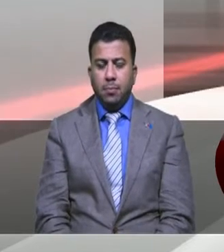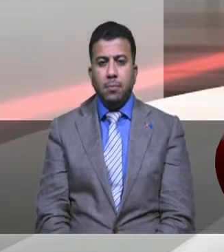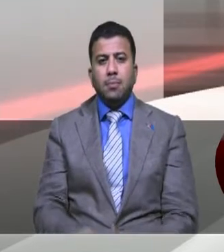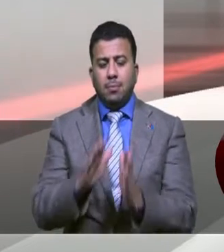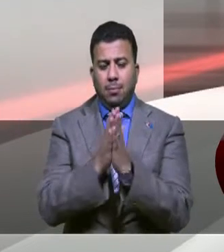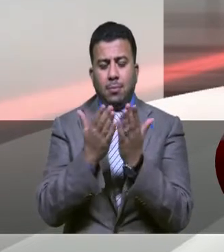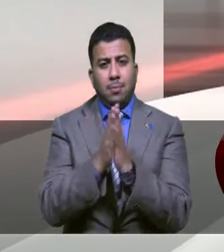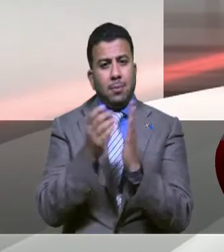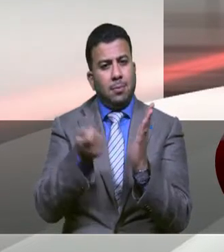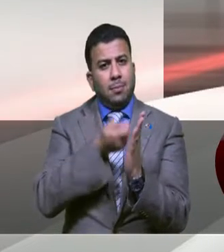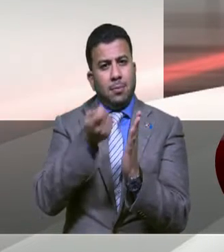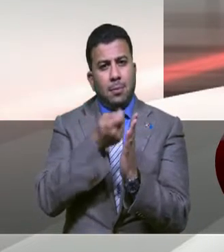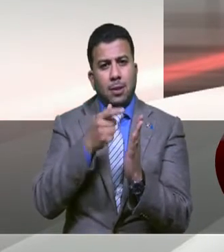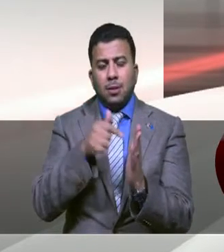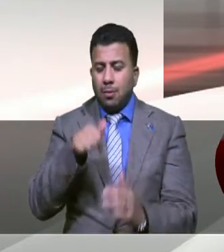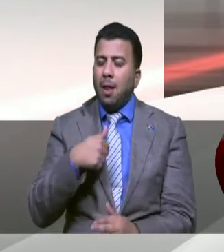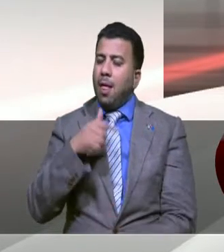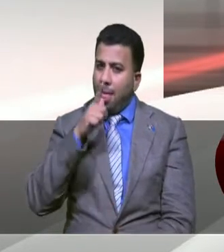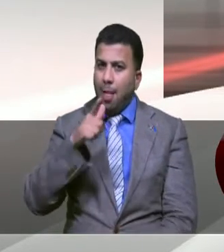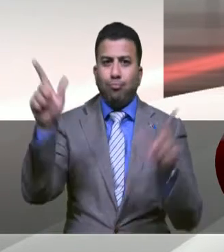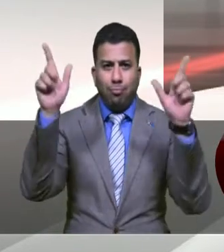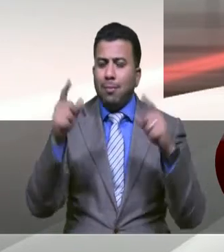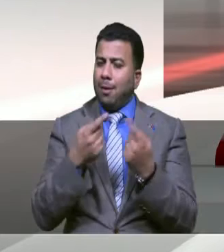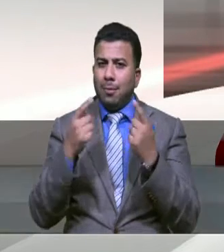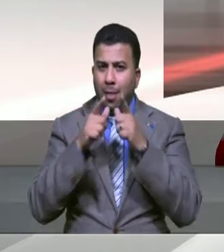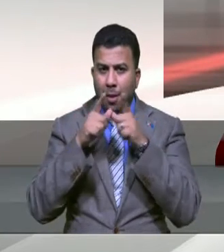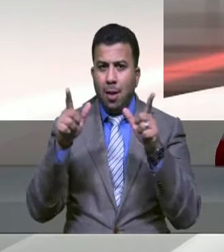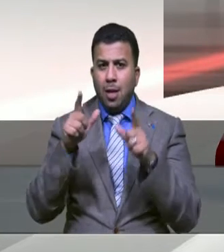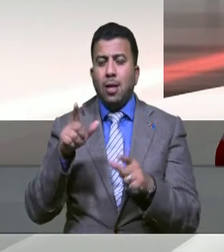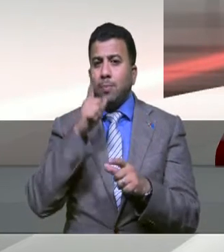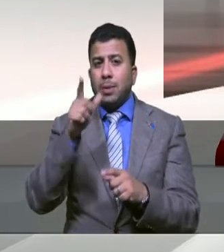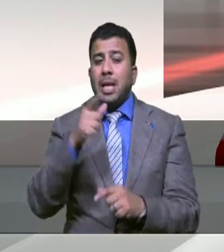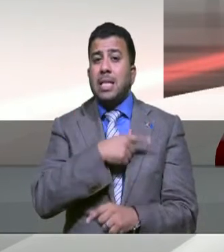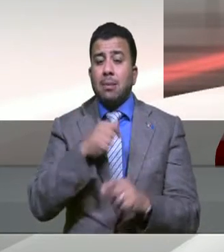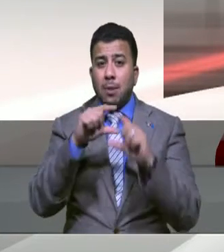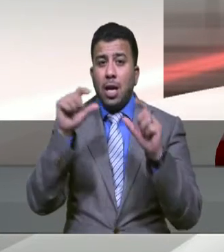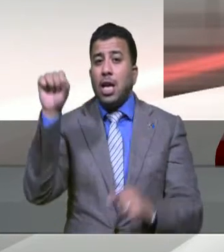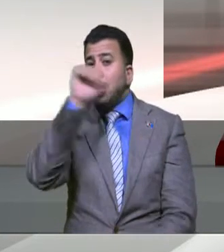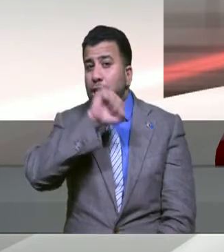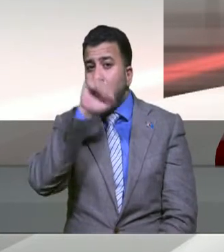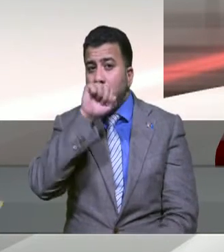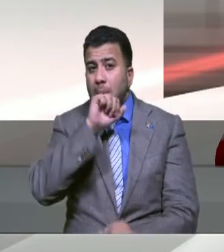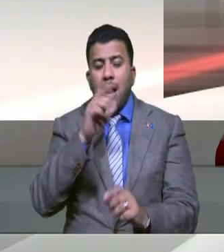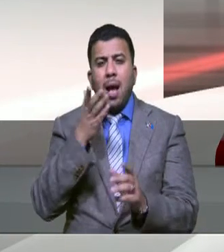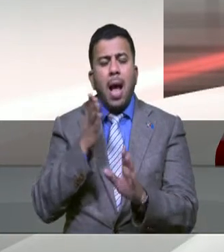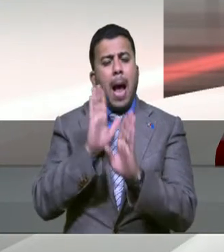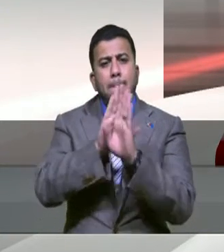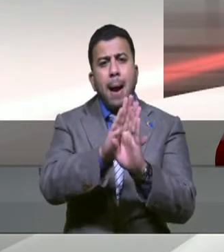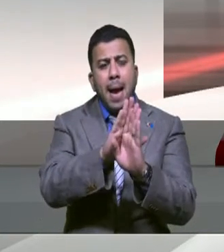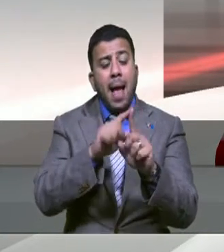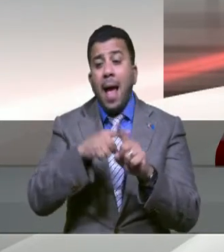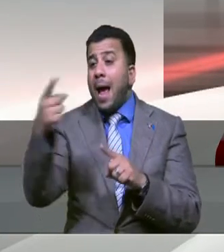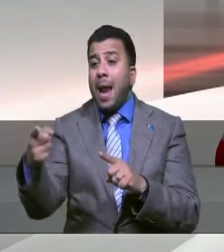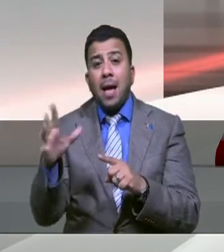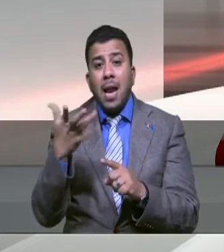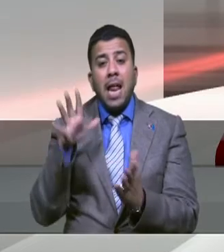كتاب يعني ممكن يعني نكشف عنه، يعني هو كتاب اسم الشارقة من الحماية إلى الاستعمار. في سنة